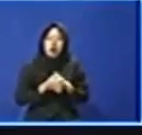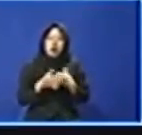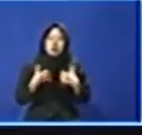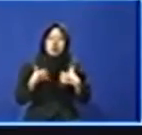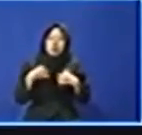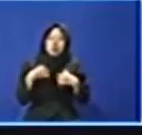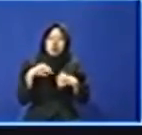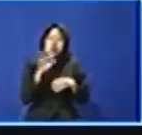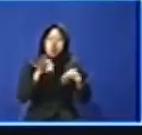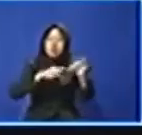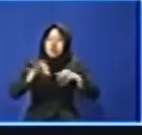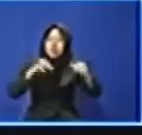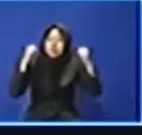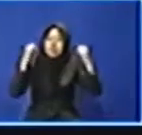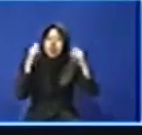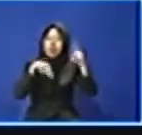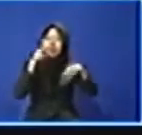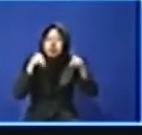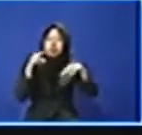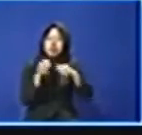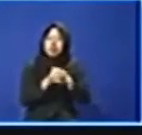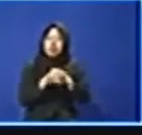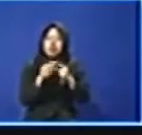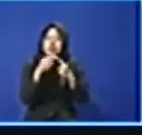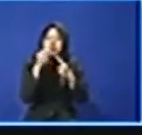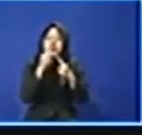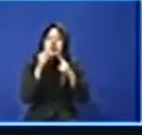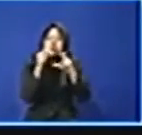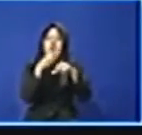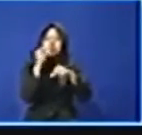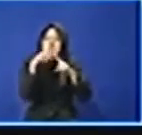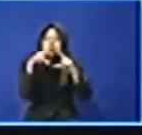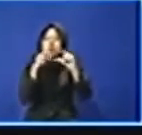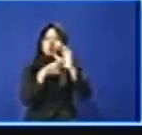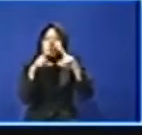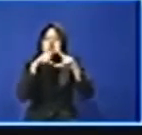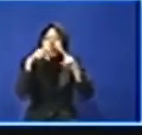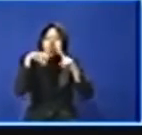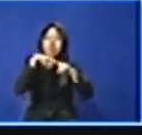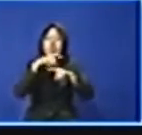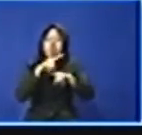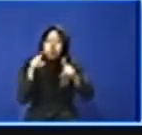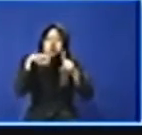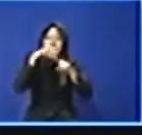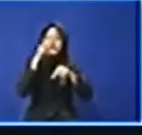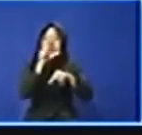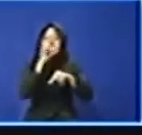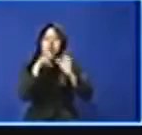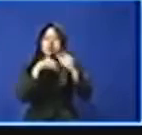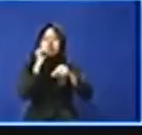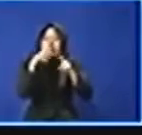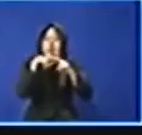kesehatan lainnya antara lain klik pertama 10 klinik utama Sabtu praktek dokter umum